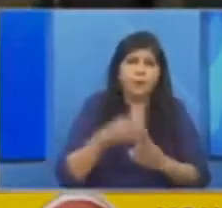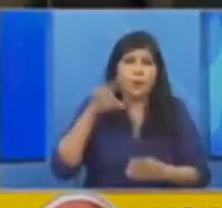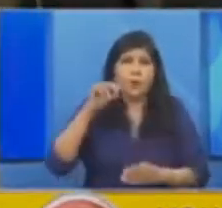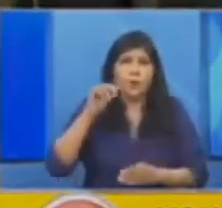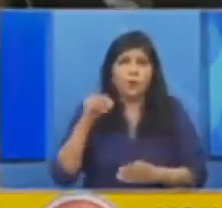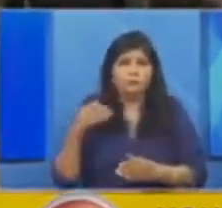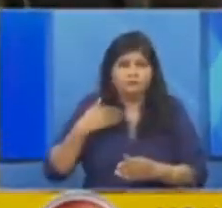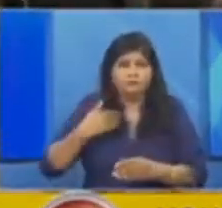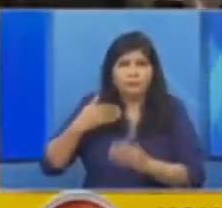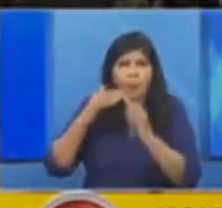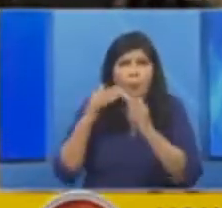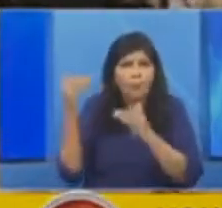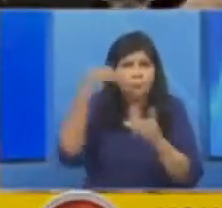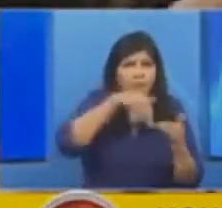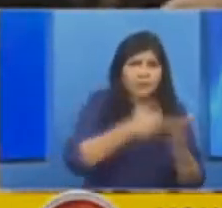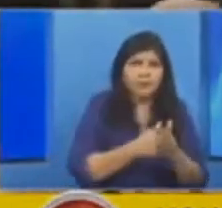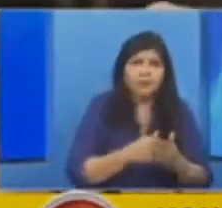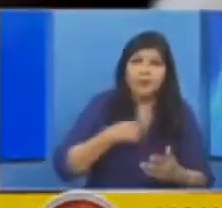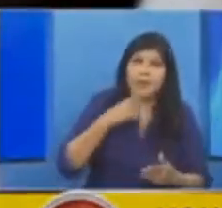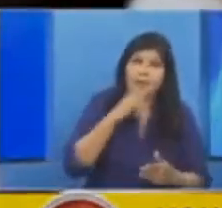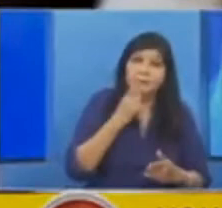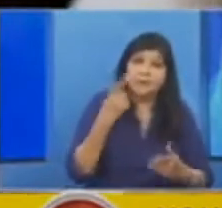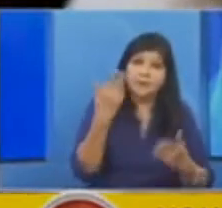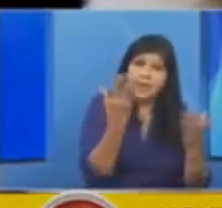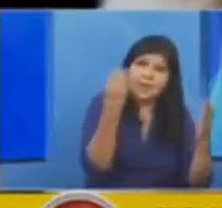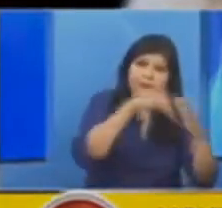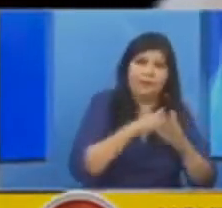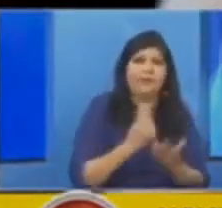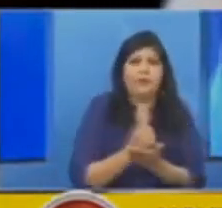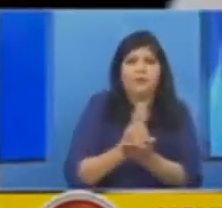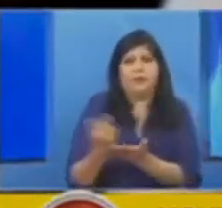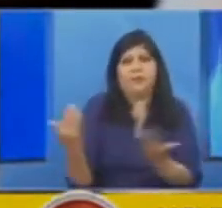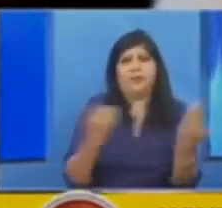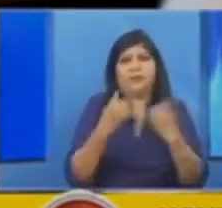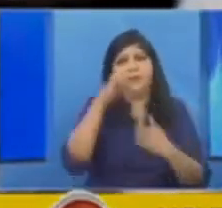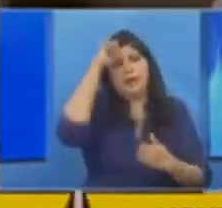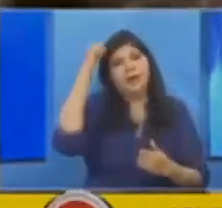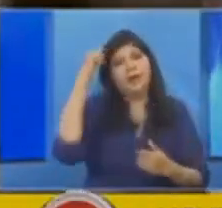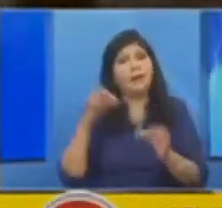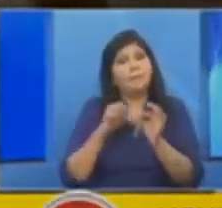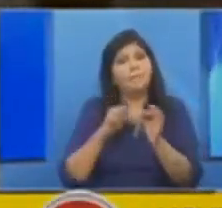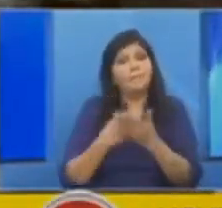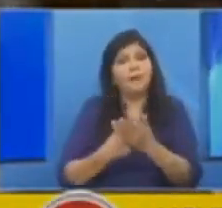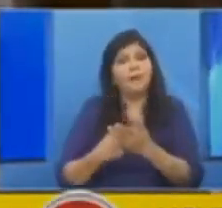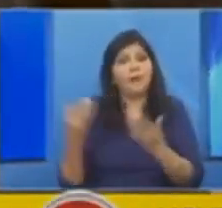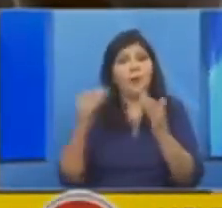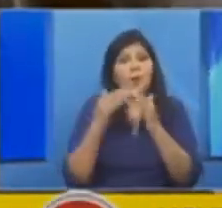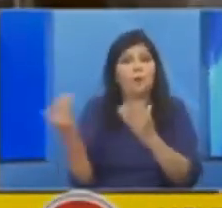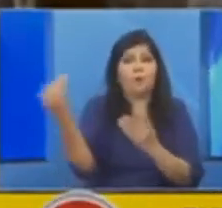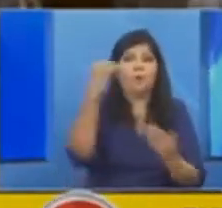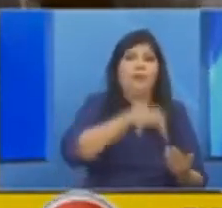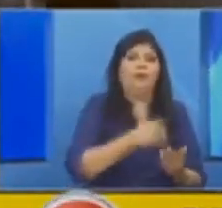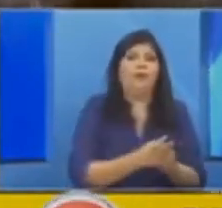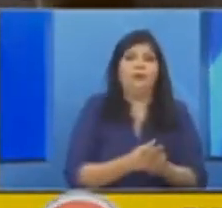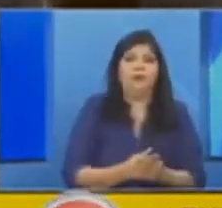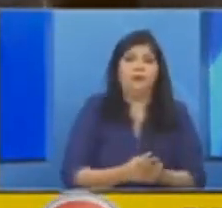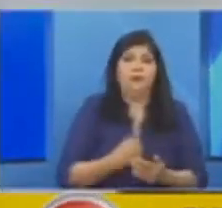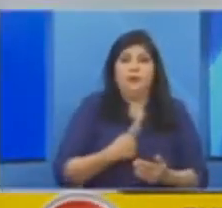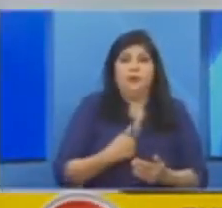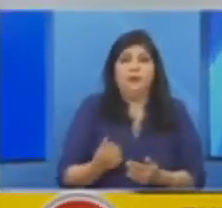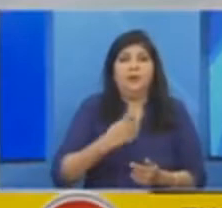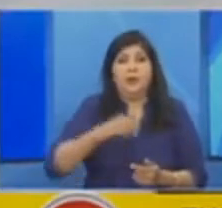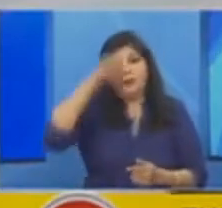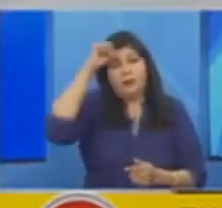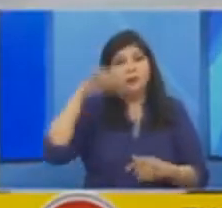की सोचें, आप जरूर इन में से ही किसी इनियन ब्रीड के डॉग को घर लाए आत्म निरभर